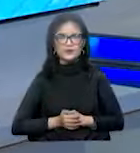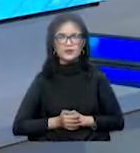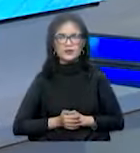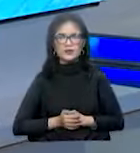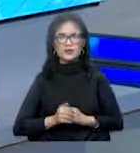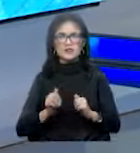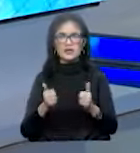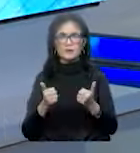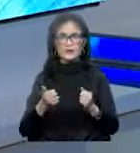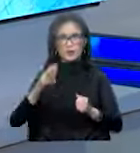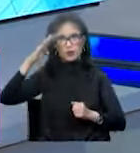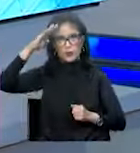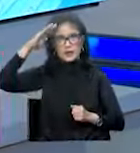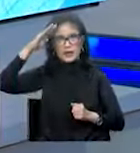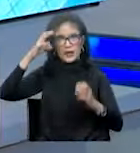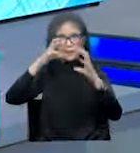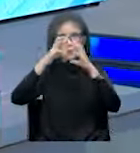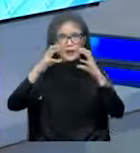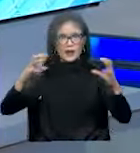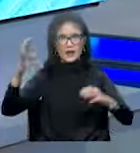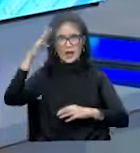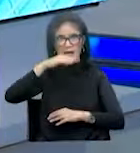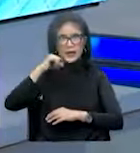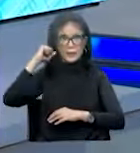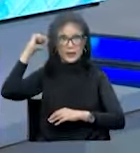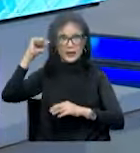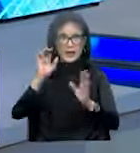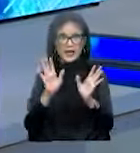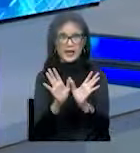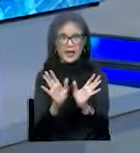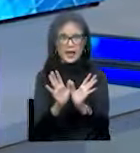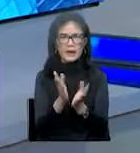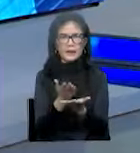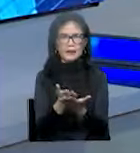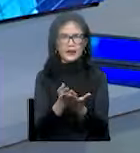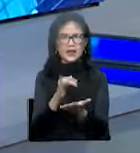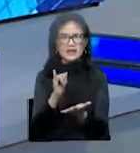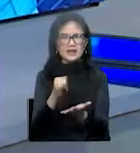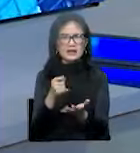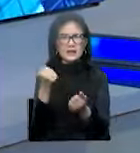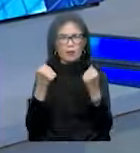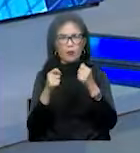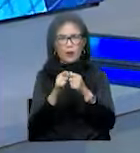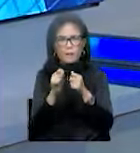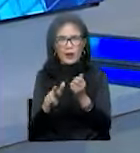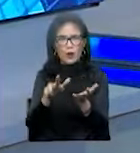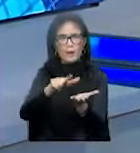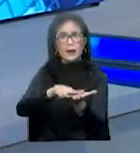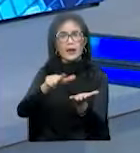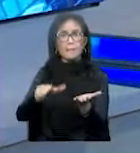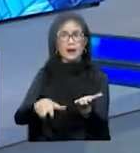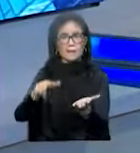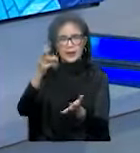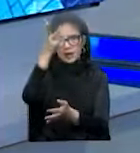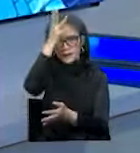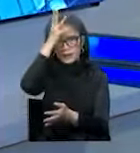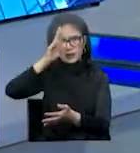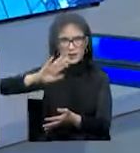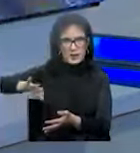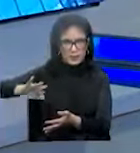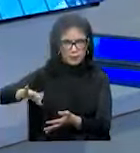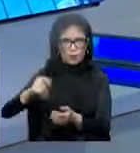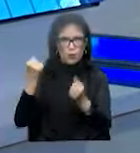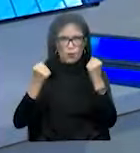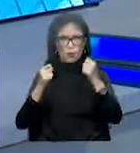Pemirsa, jelang upacara peringatan Hari Kemerdekaan di IKN, permintaan jasa rental mobil mewah di Kota Balikpapan, Kalimantan Timur melonjak. Harga sewa